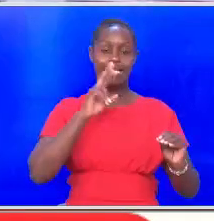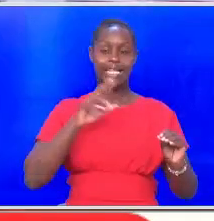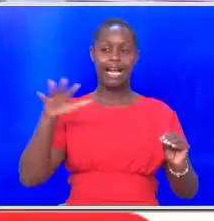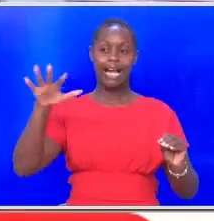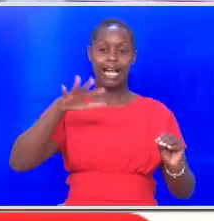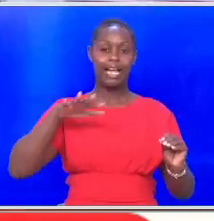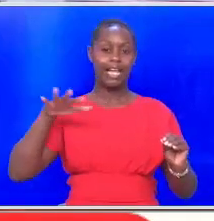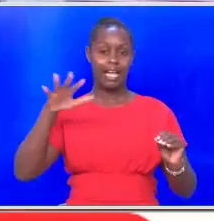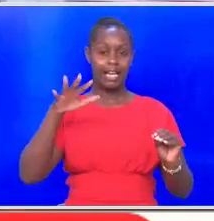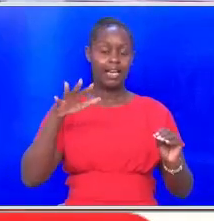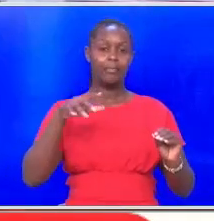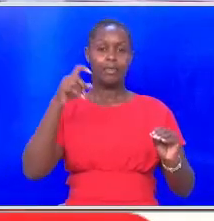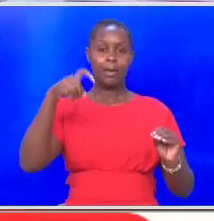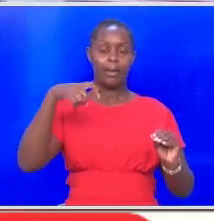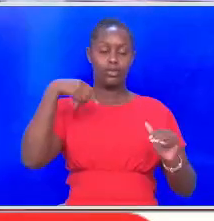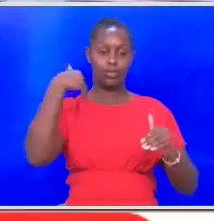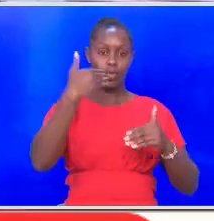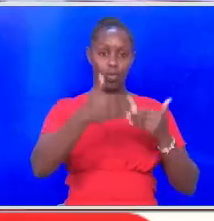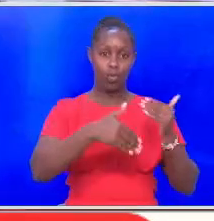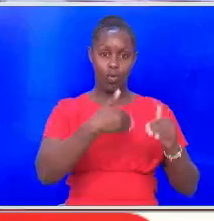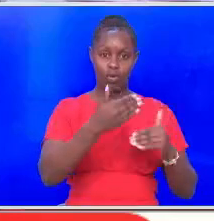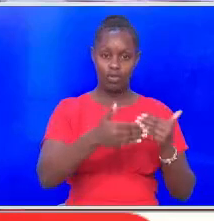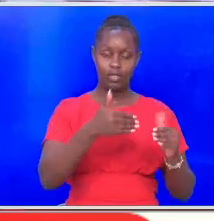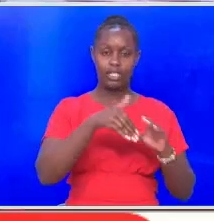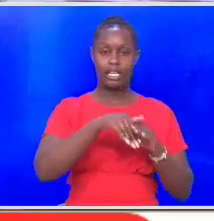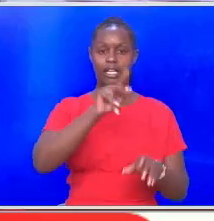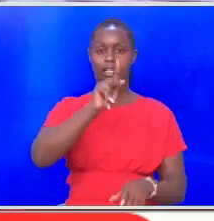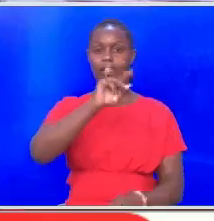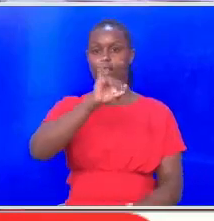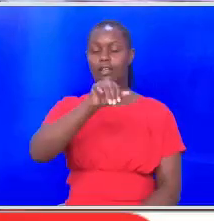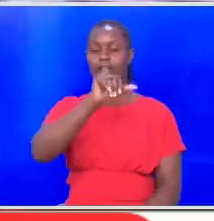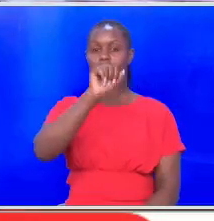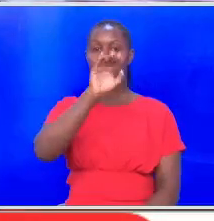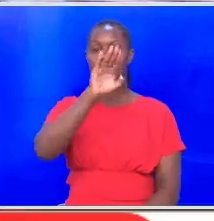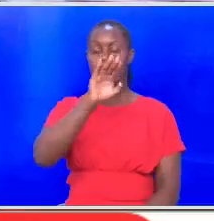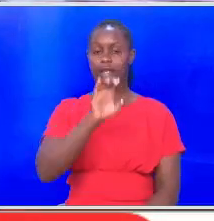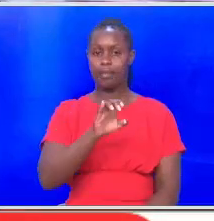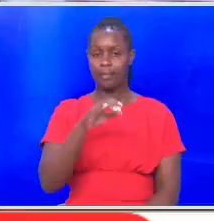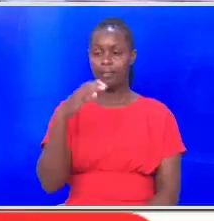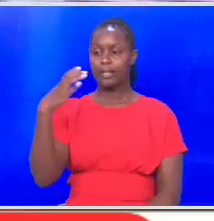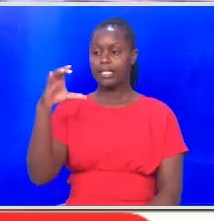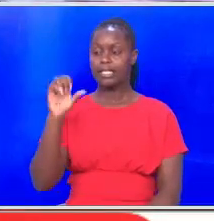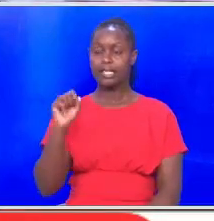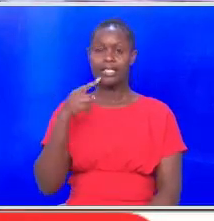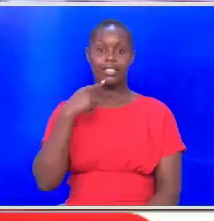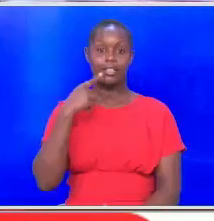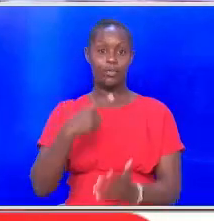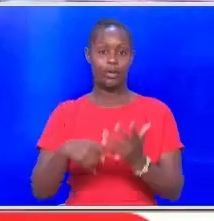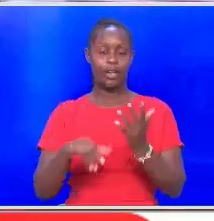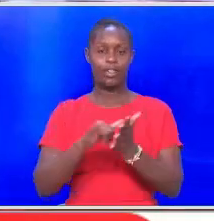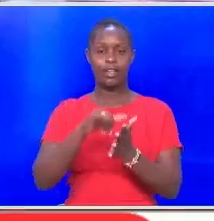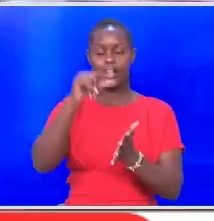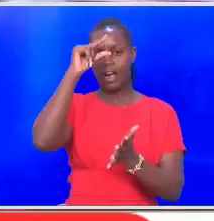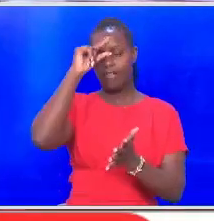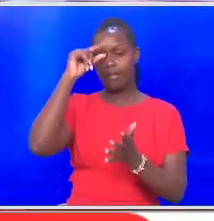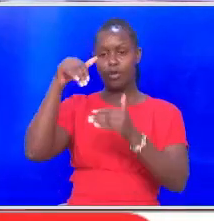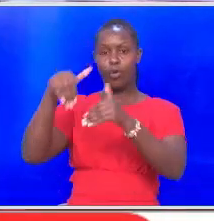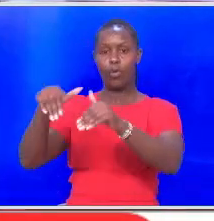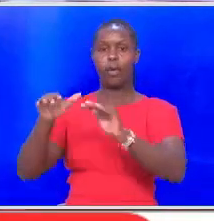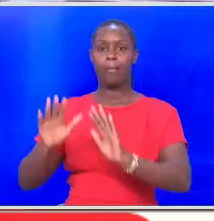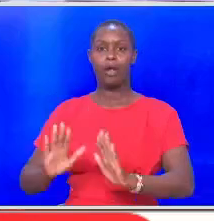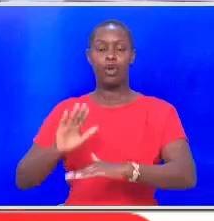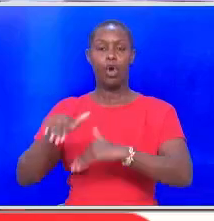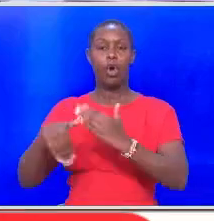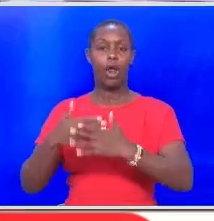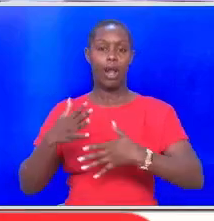lazima uendelee katika eneo la Kijabe. Kindiki aidha akisema kuwa serikali itagharamia mazishi ya watu